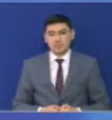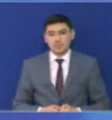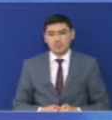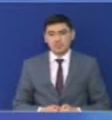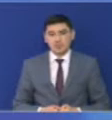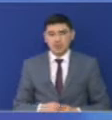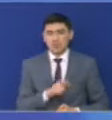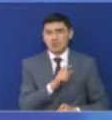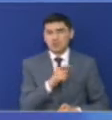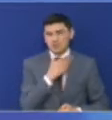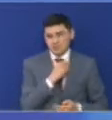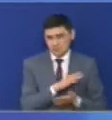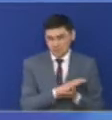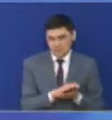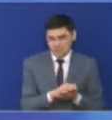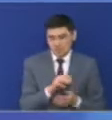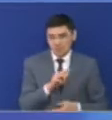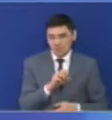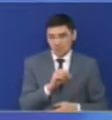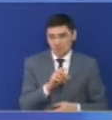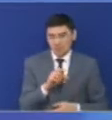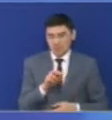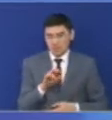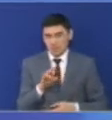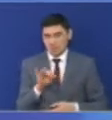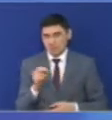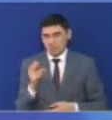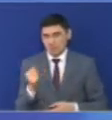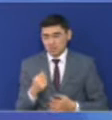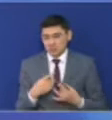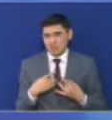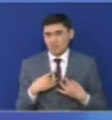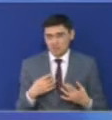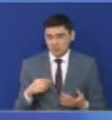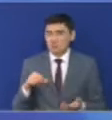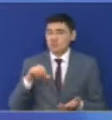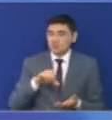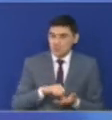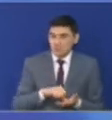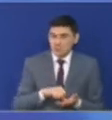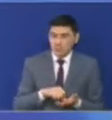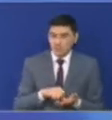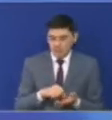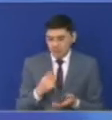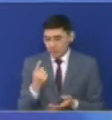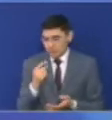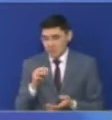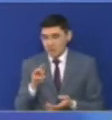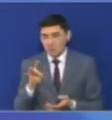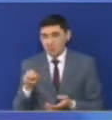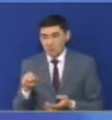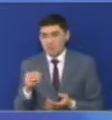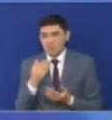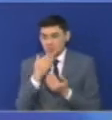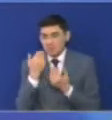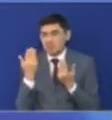Семичане отпраздновали Масленицу. В этом году масленичная неделя началась 24 февраля и завершилась 1 марта, совпав с празднованием Дня